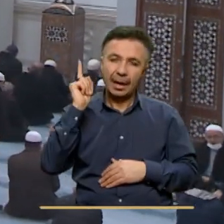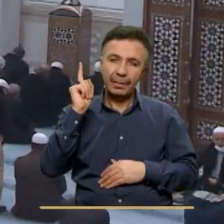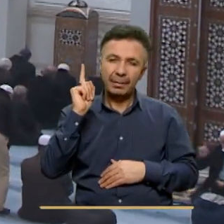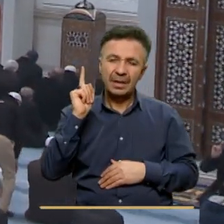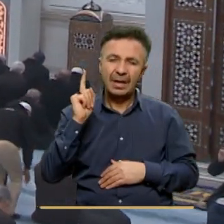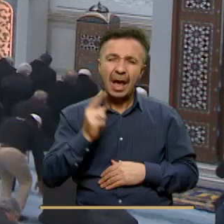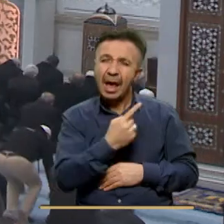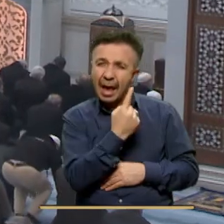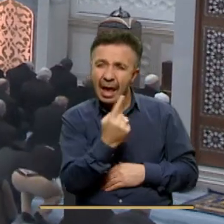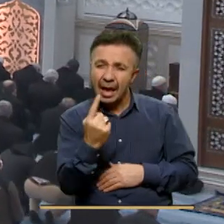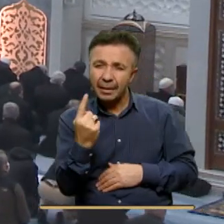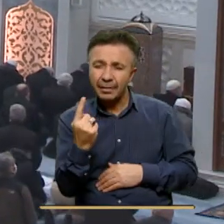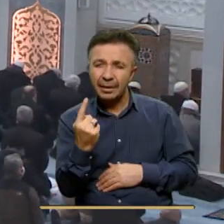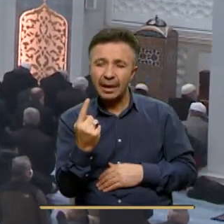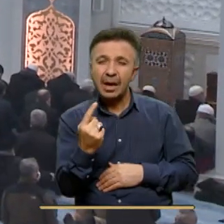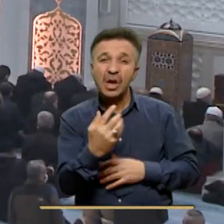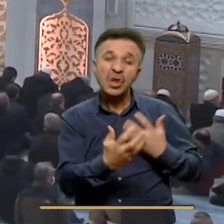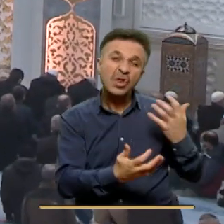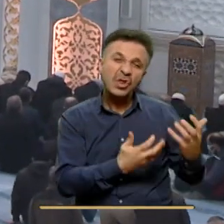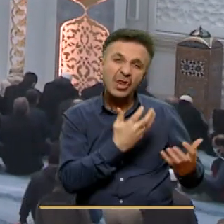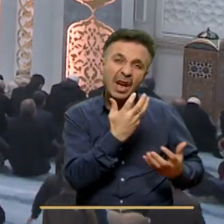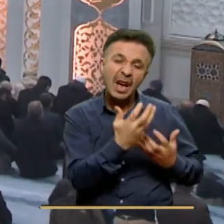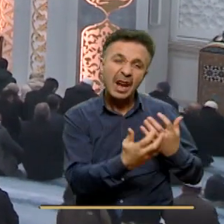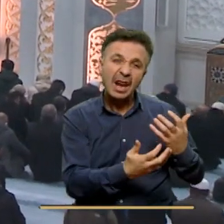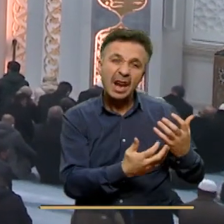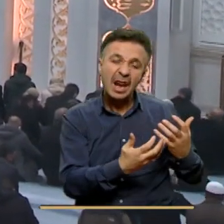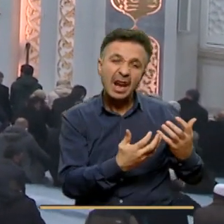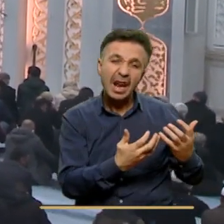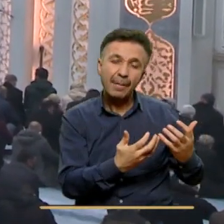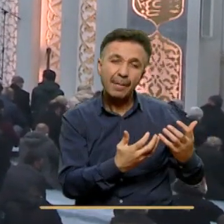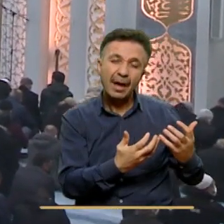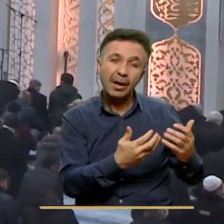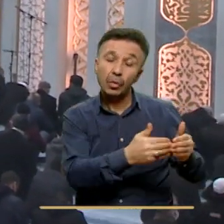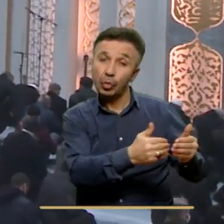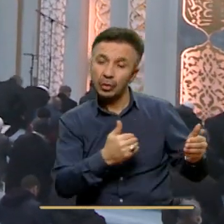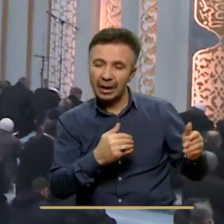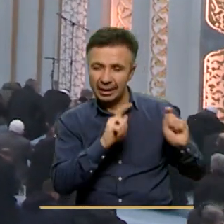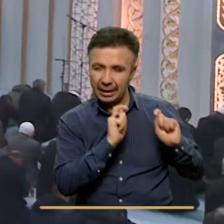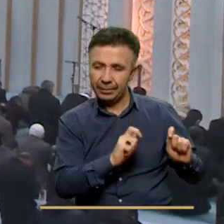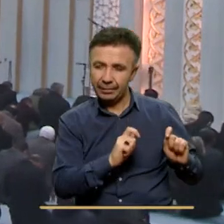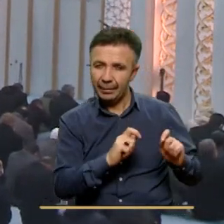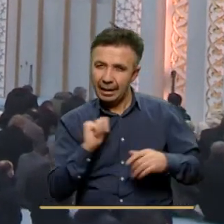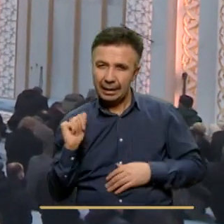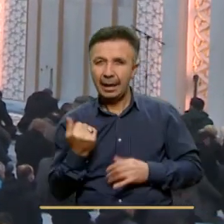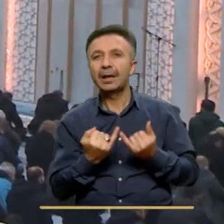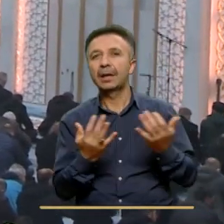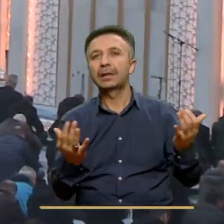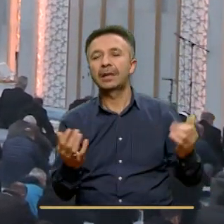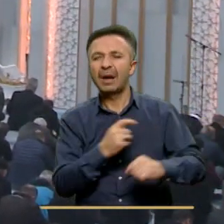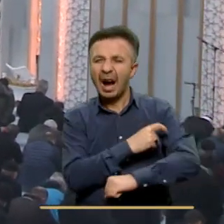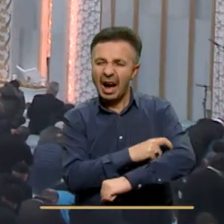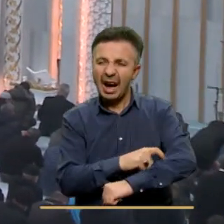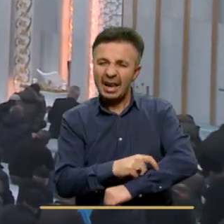Rabbimiz her birerimizi de cehennemden uzak eylesin. Değerli kardeşler, haram kazançla